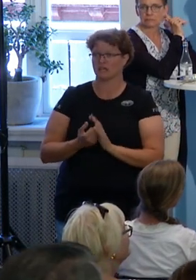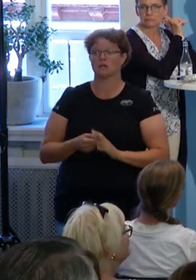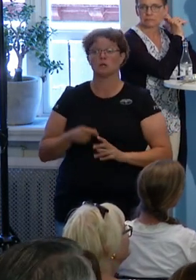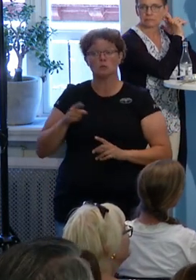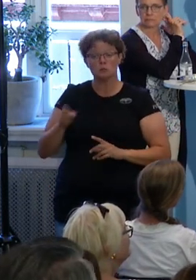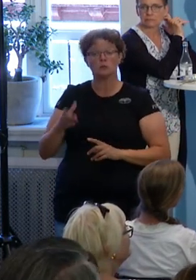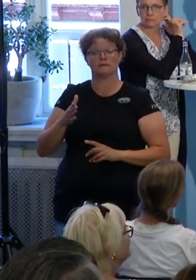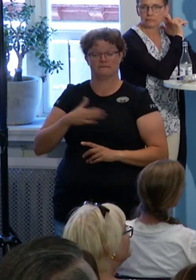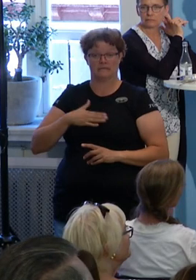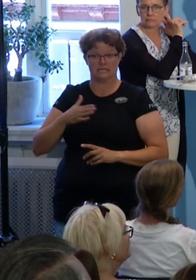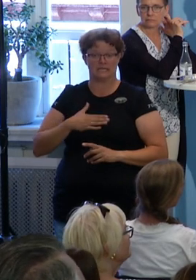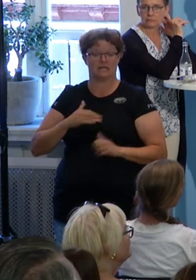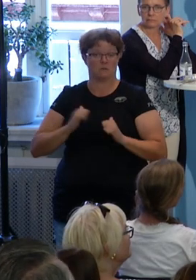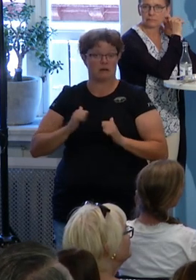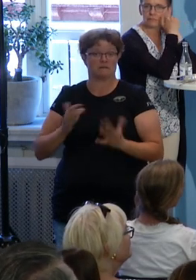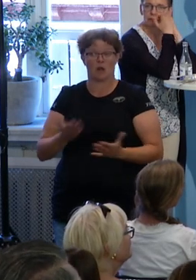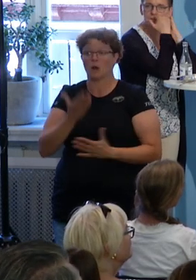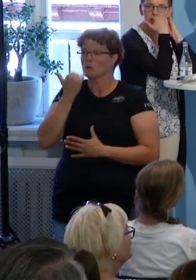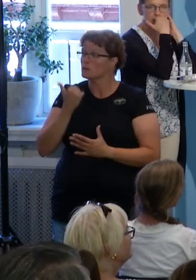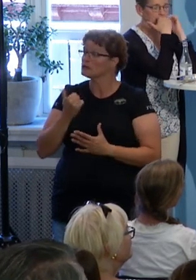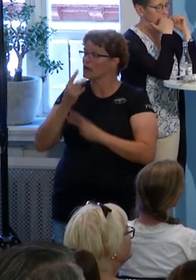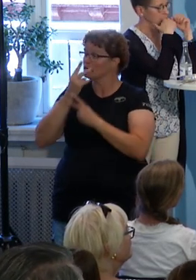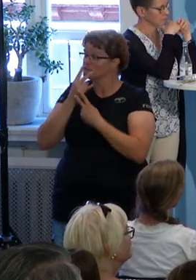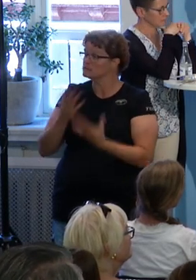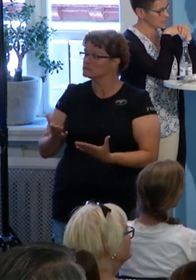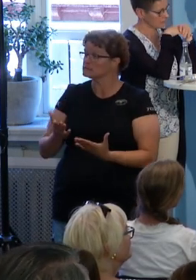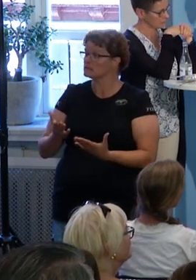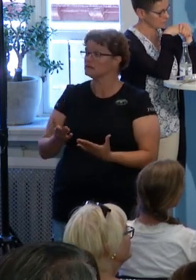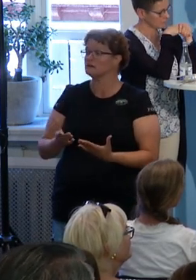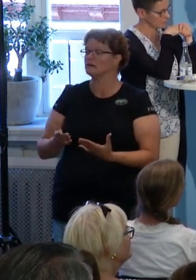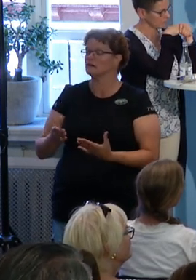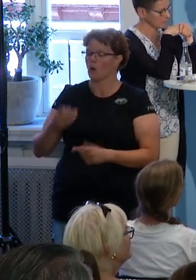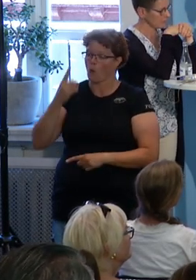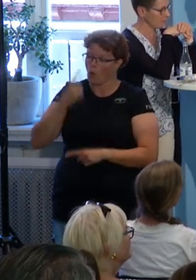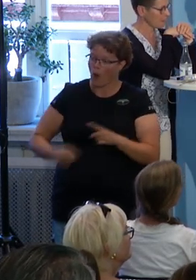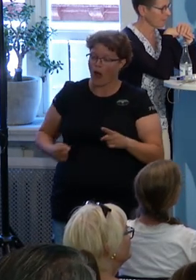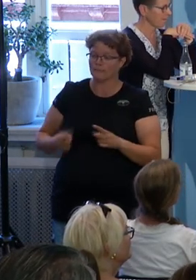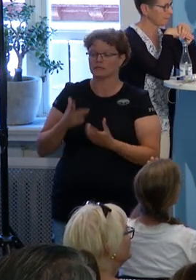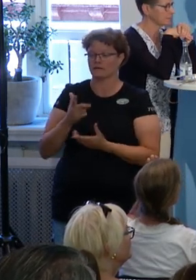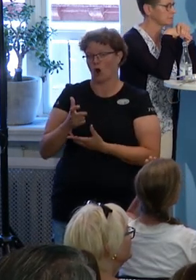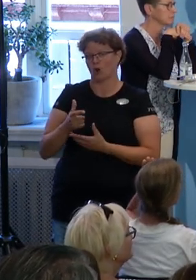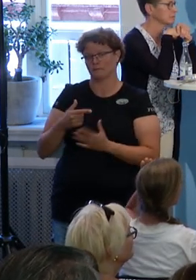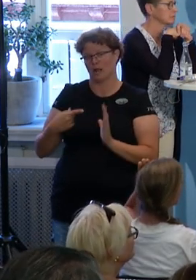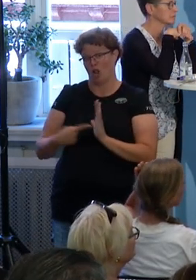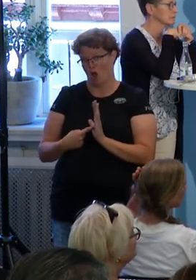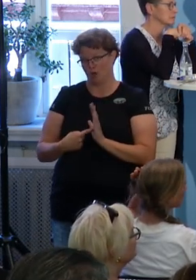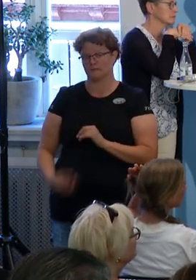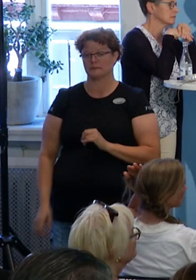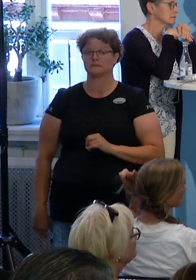naturligtvis vill då kunna påvisa till exempel en skärpt vapenlag.